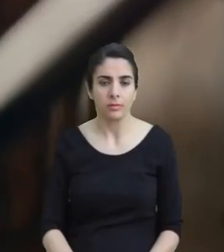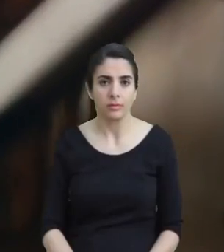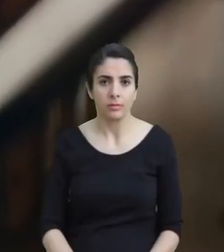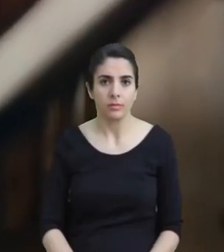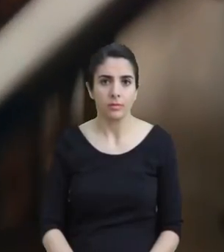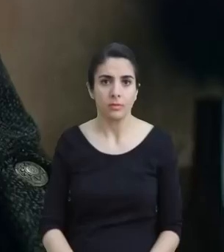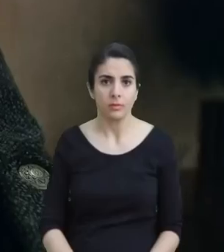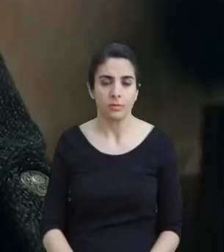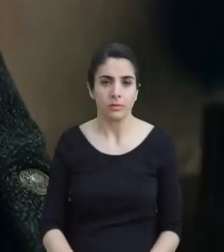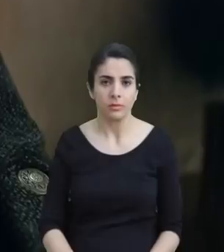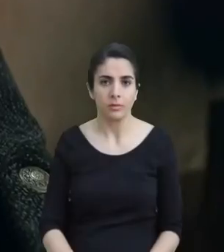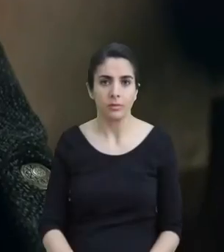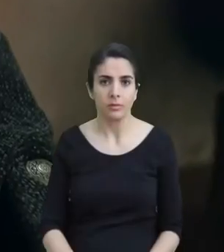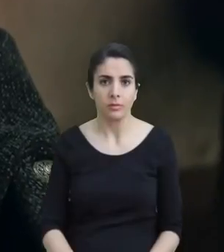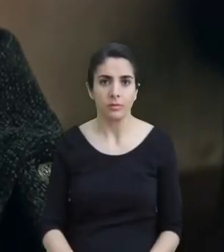Gözlerini yumdu.